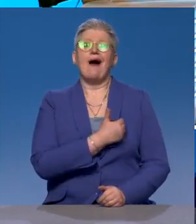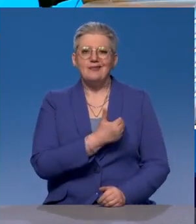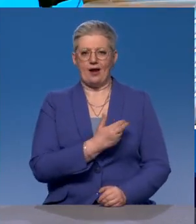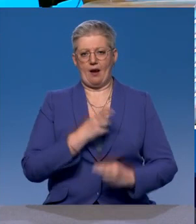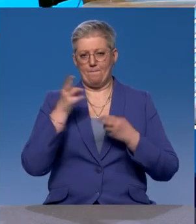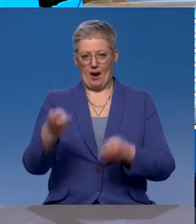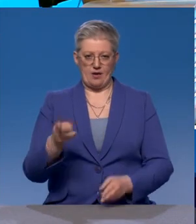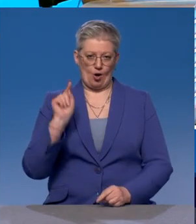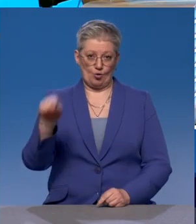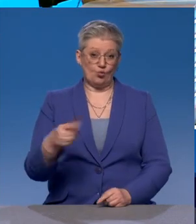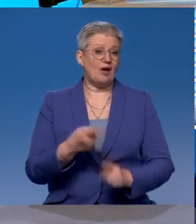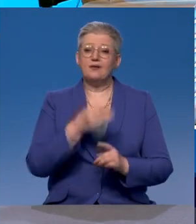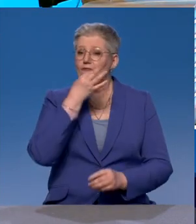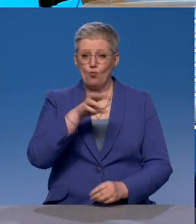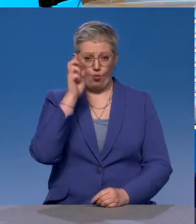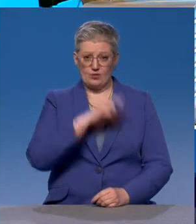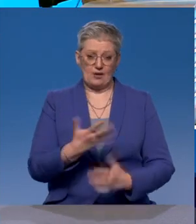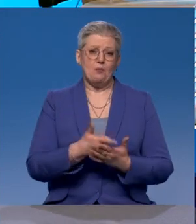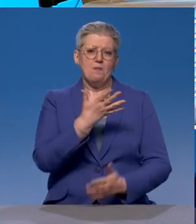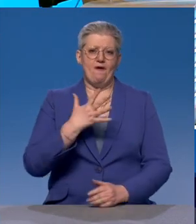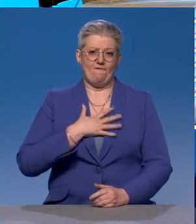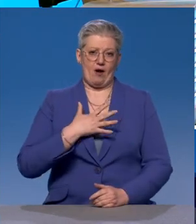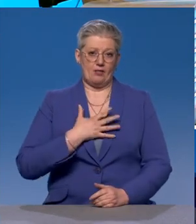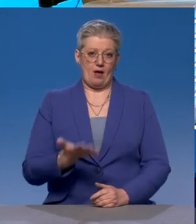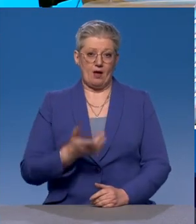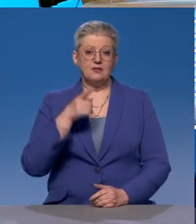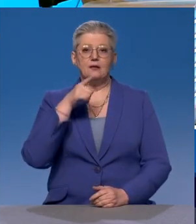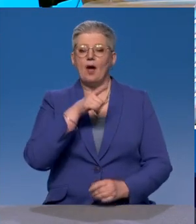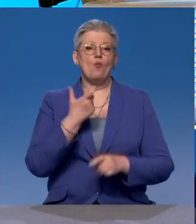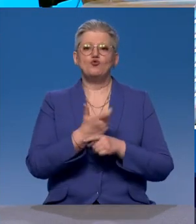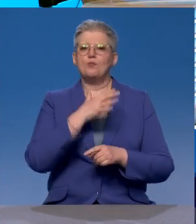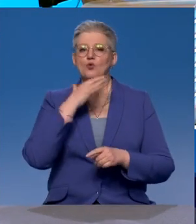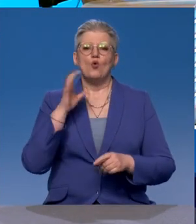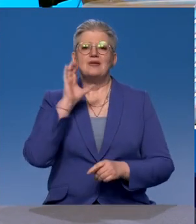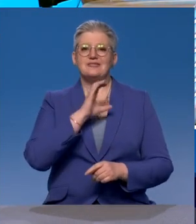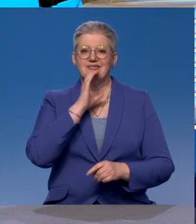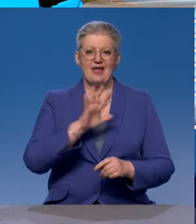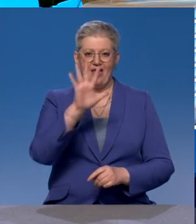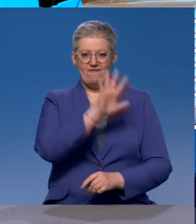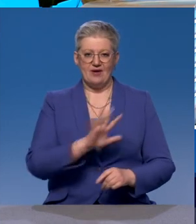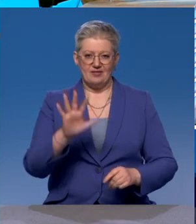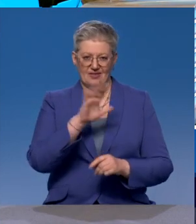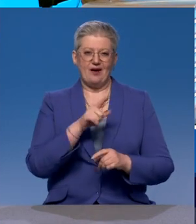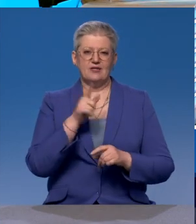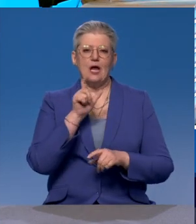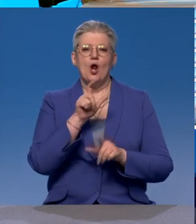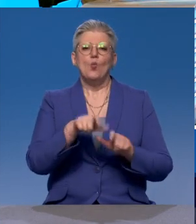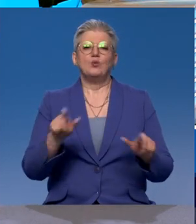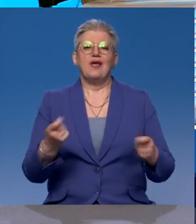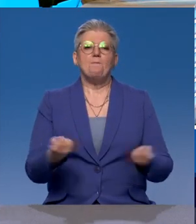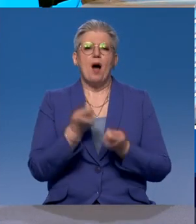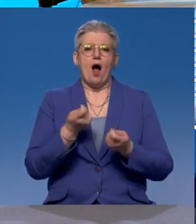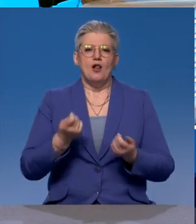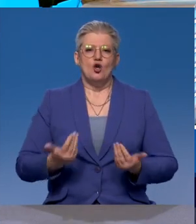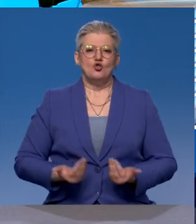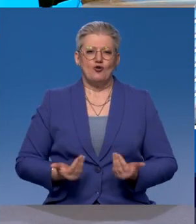так и делается в любой стране, например, в той же Канаде. Там северные, там очень много северных и таких низконаселенных, ну, где